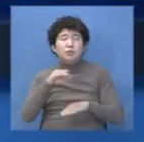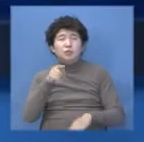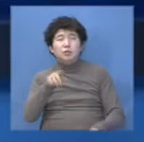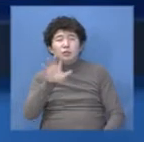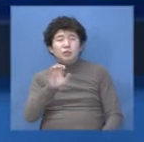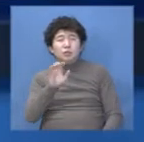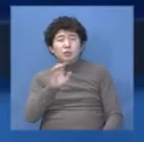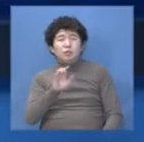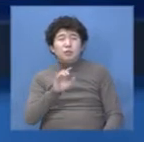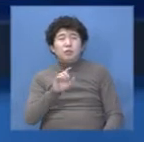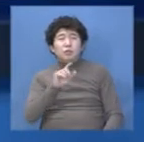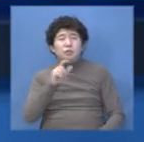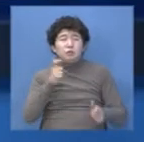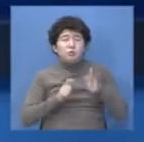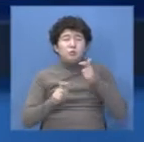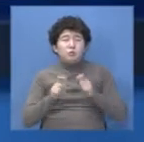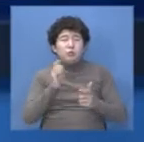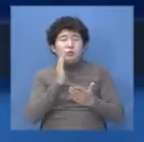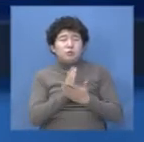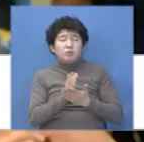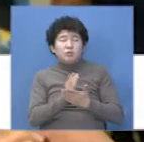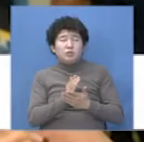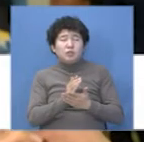с особыми образовательными потребностями.